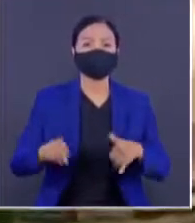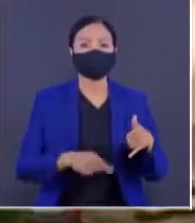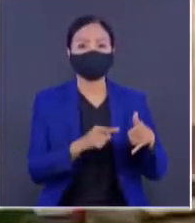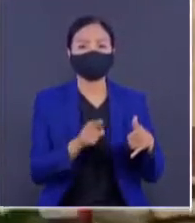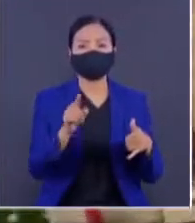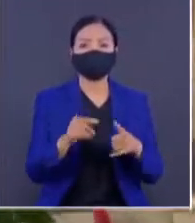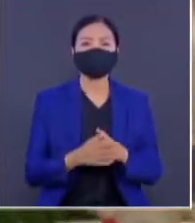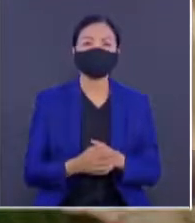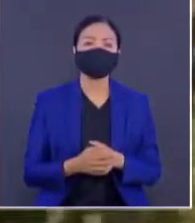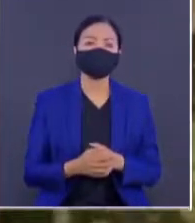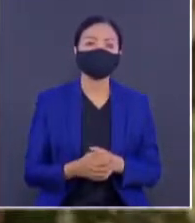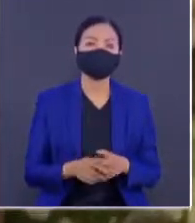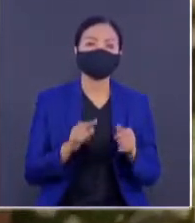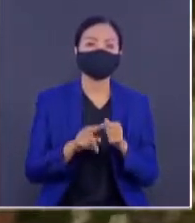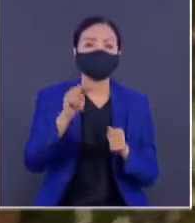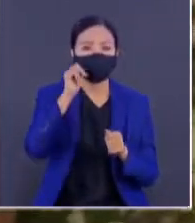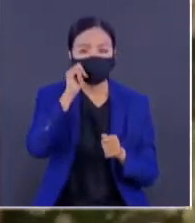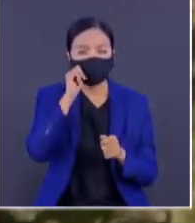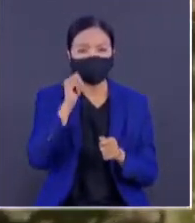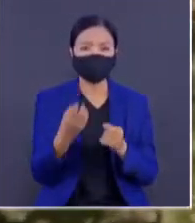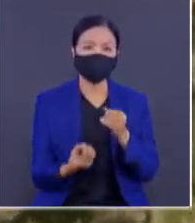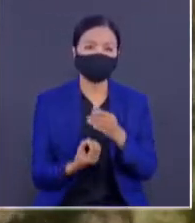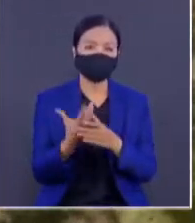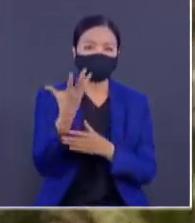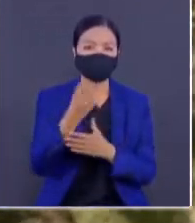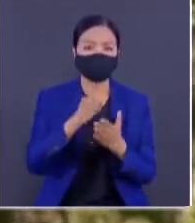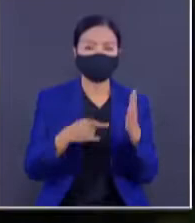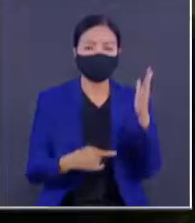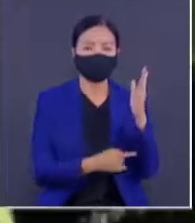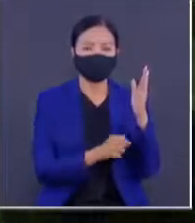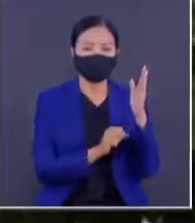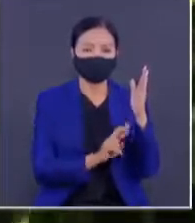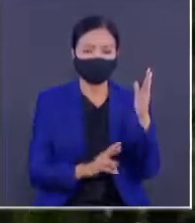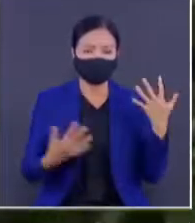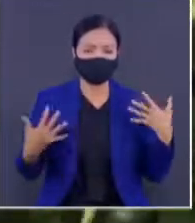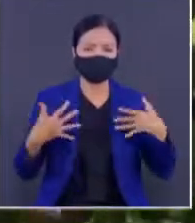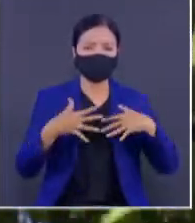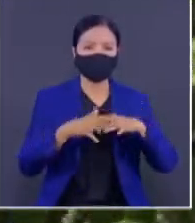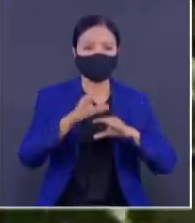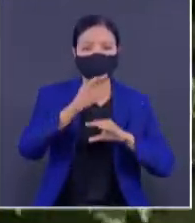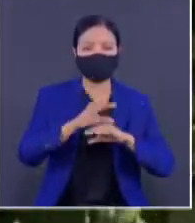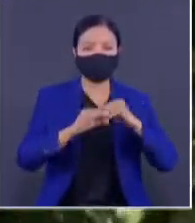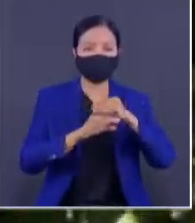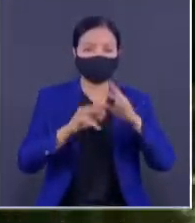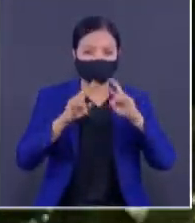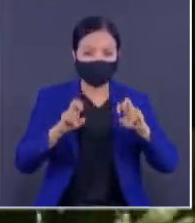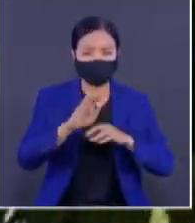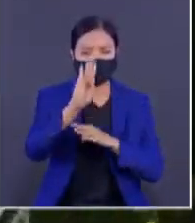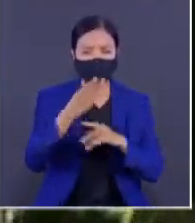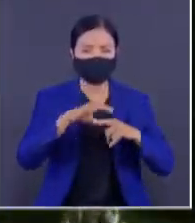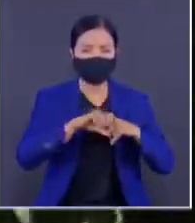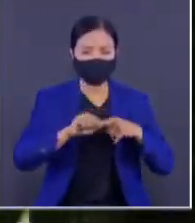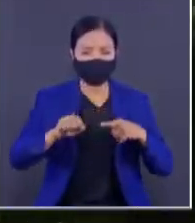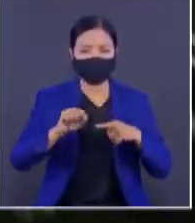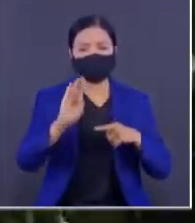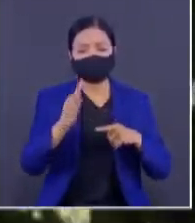ำบลน้ำพุอำเภอบ้านนาสารจังหวัดสุราษฎร์ธานีก็เป็นหนึ่งในผู้เข้าร่วมโครงการวิจัยกระท่อมนะครับออกมาพูดถึงเรื่องนี้เช่นเดียวกัน